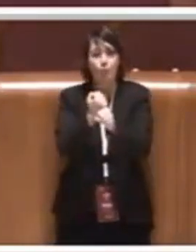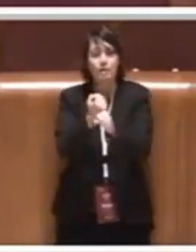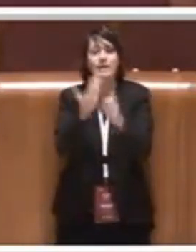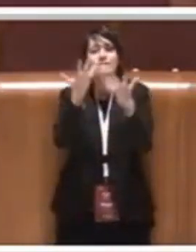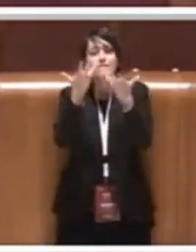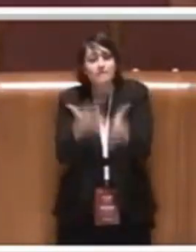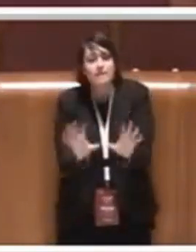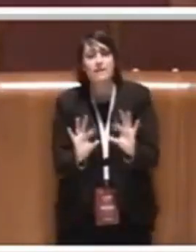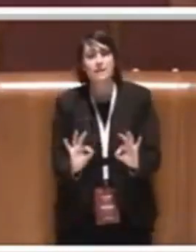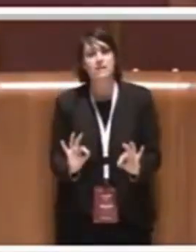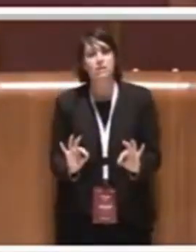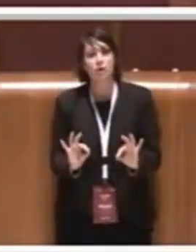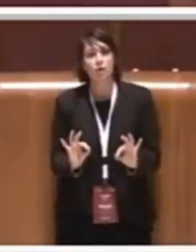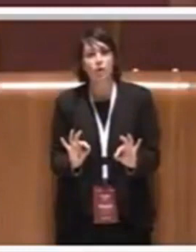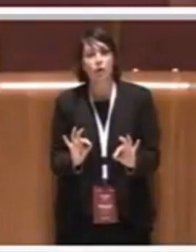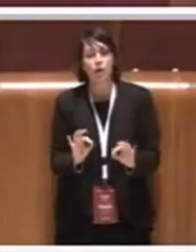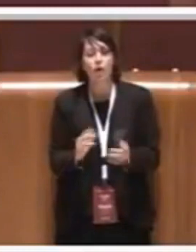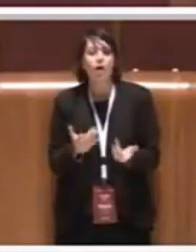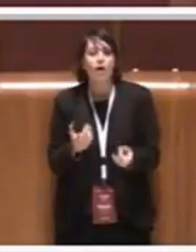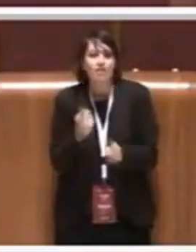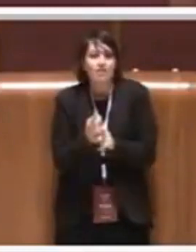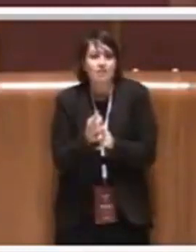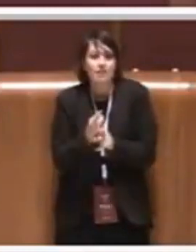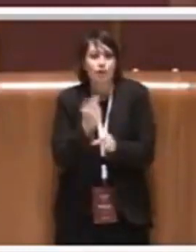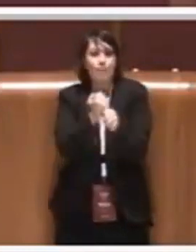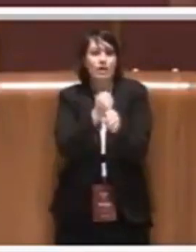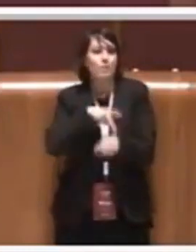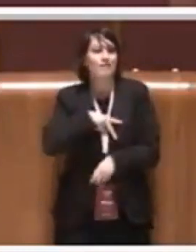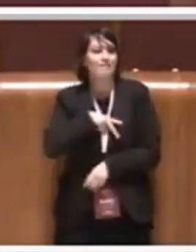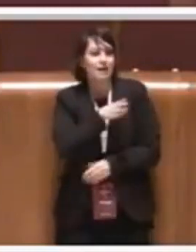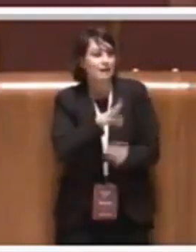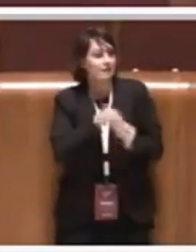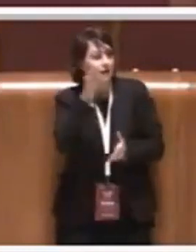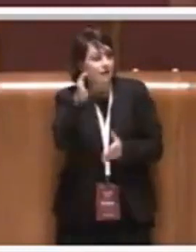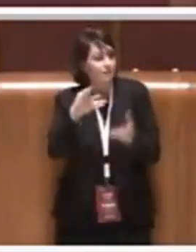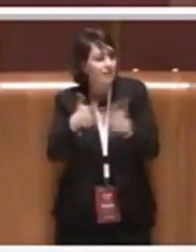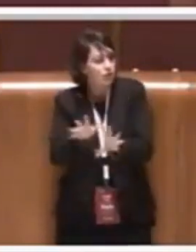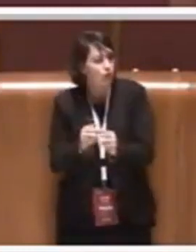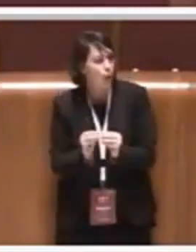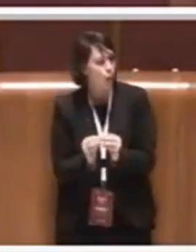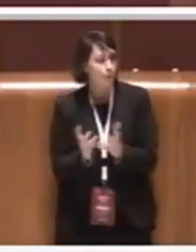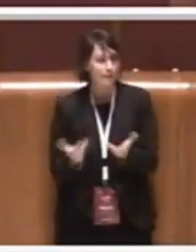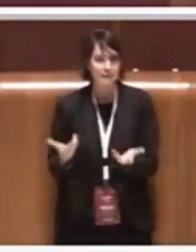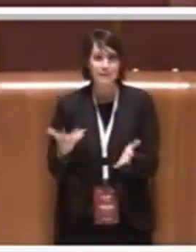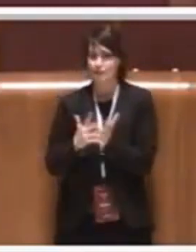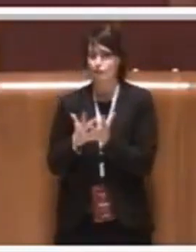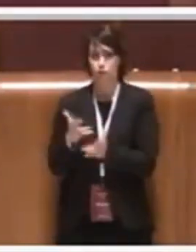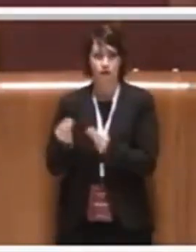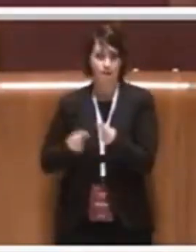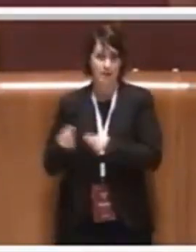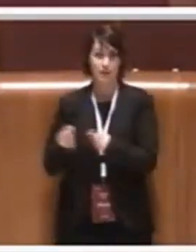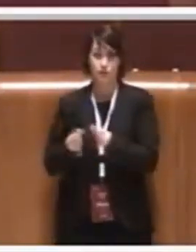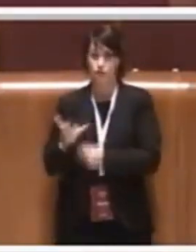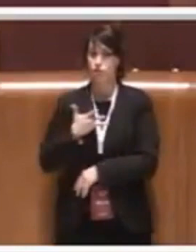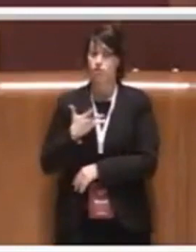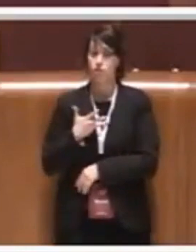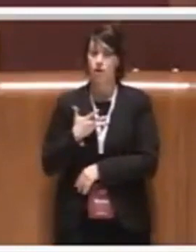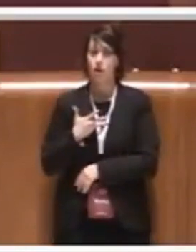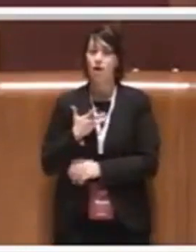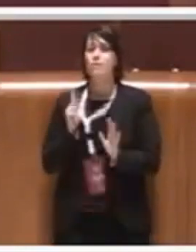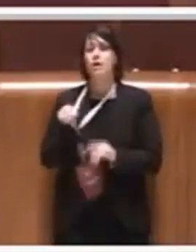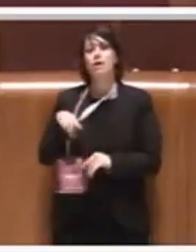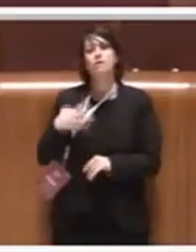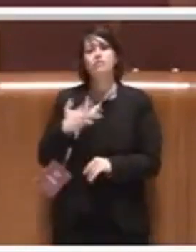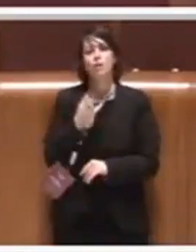dagli operatori privati queste opere. A quel punto, quindi, l'amministrazione ha una possibilità